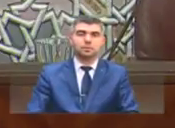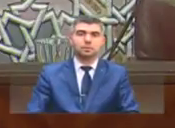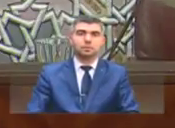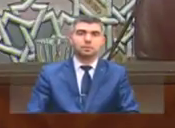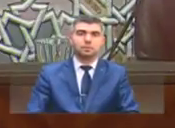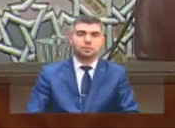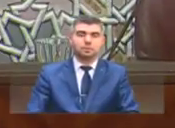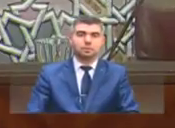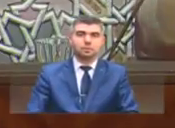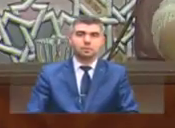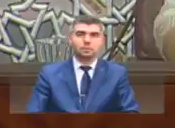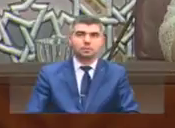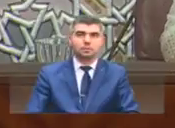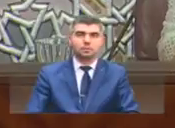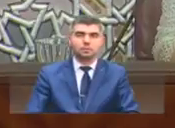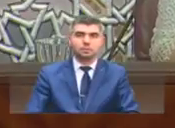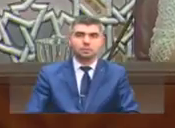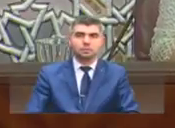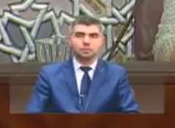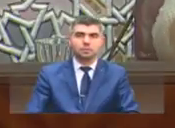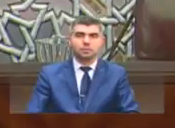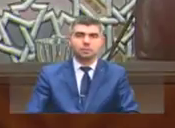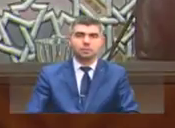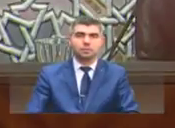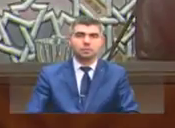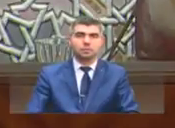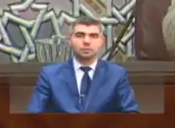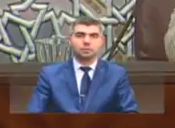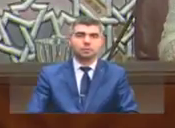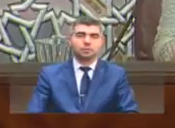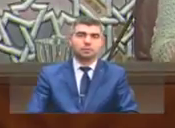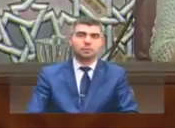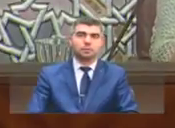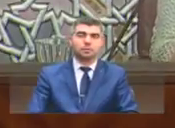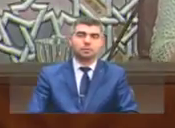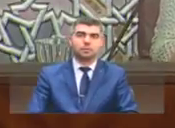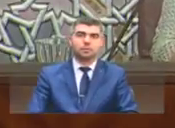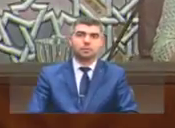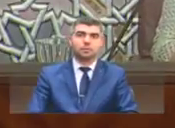السيد في اطار السؤال دزنا لسؤال اخر. تفضل السيد النائب.